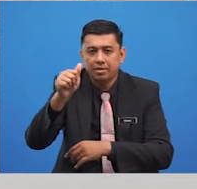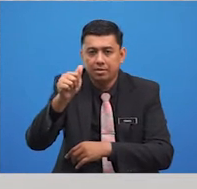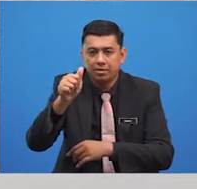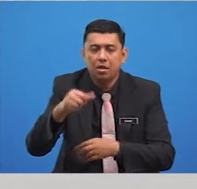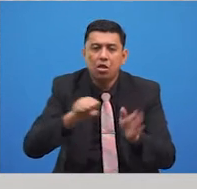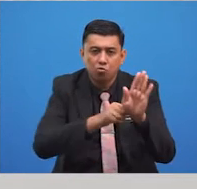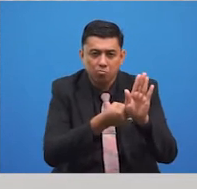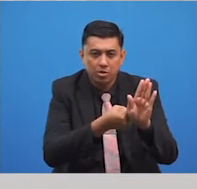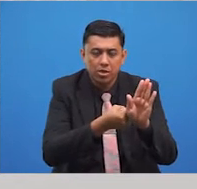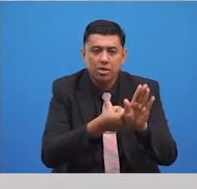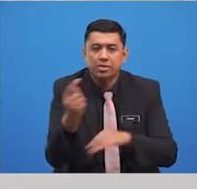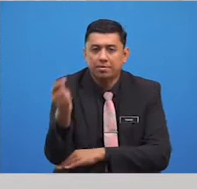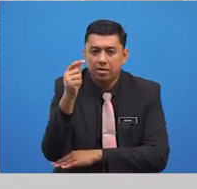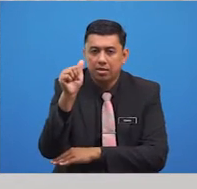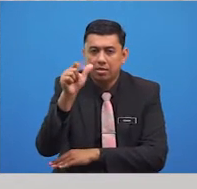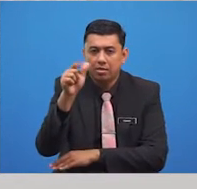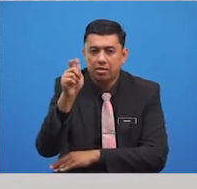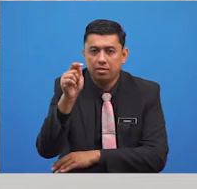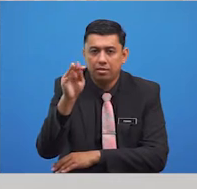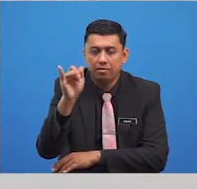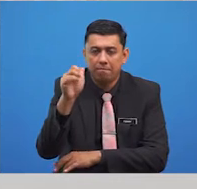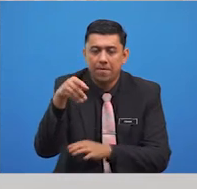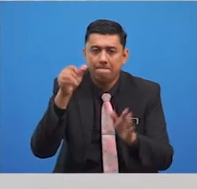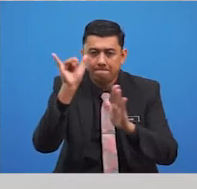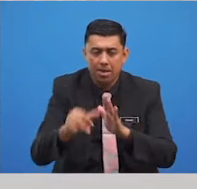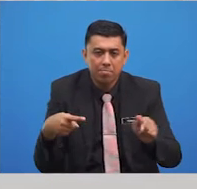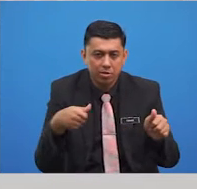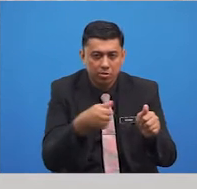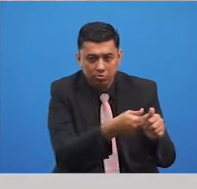tenaga alternatif yang berikut di Malaysia.